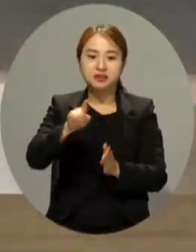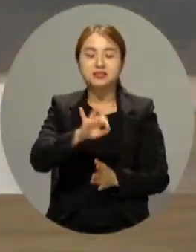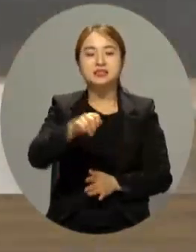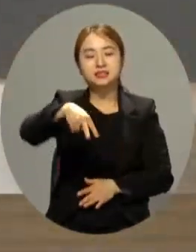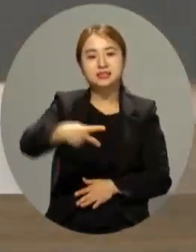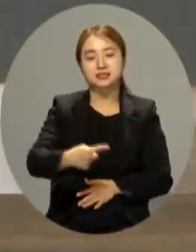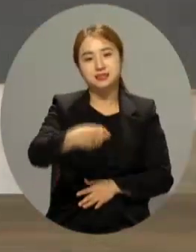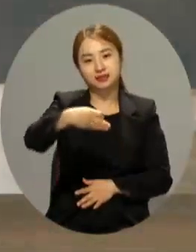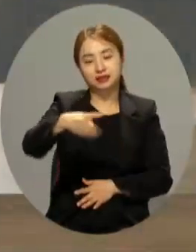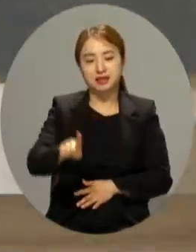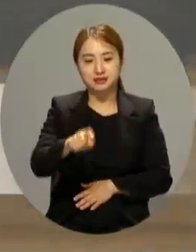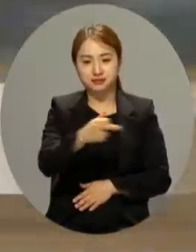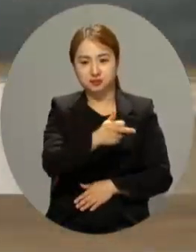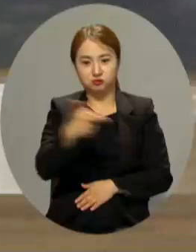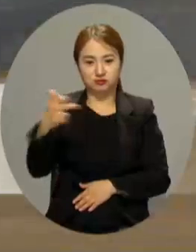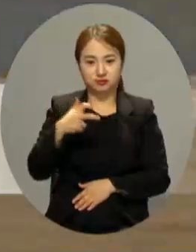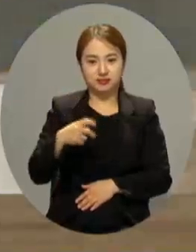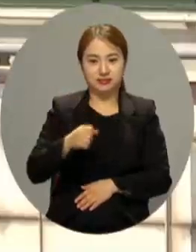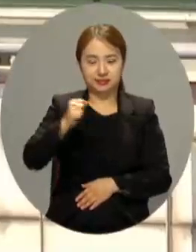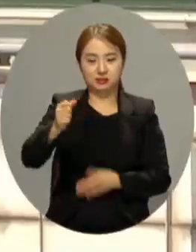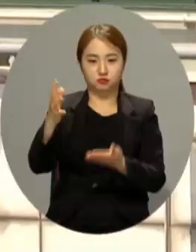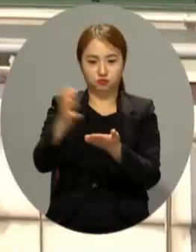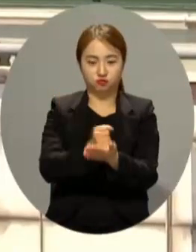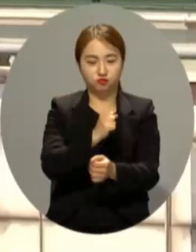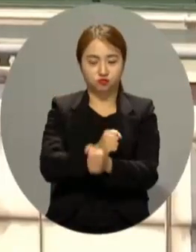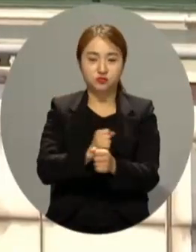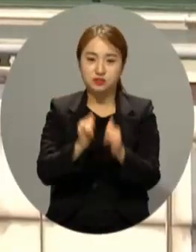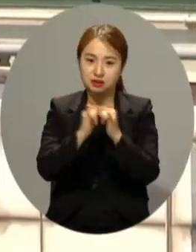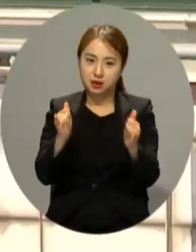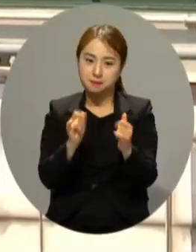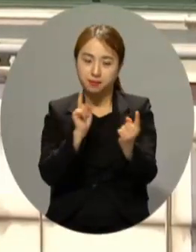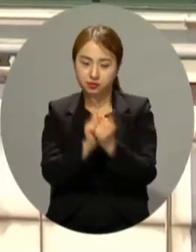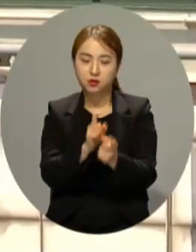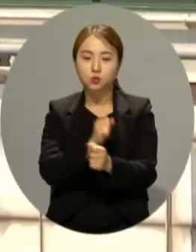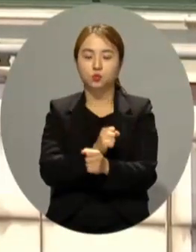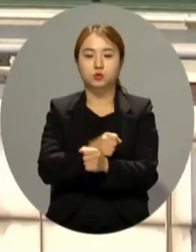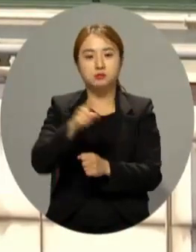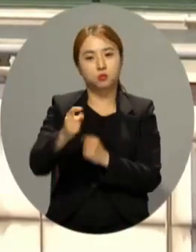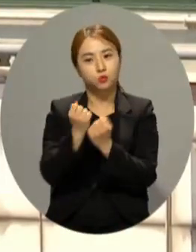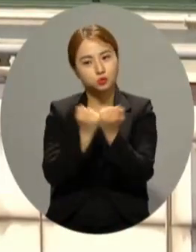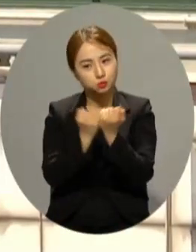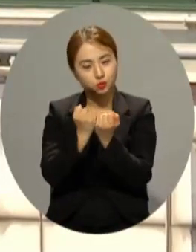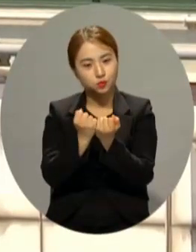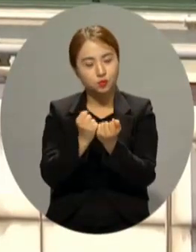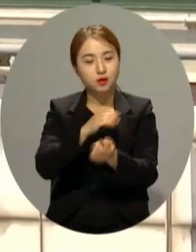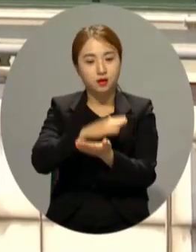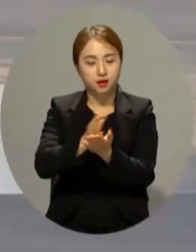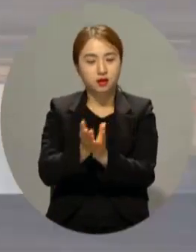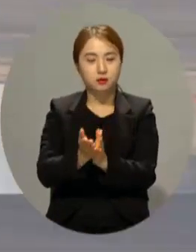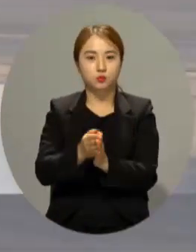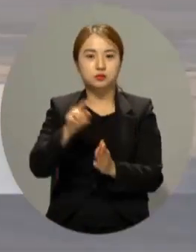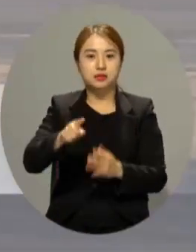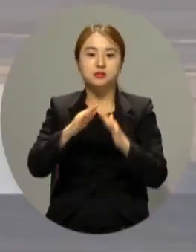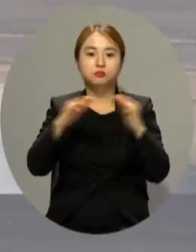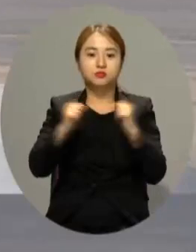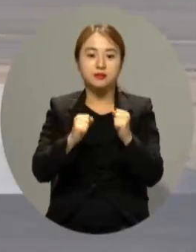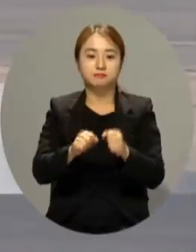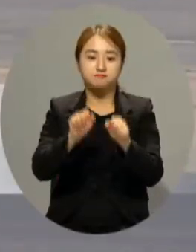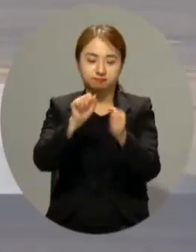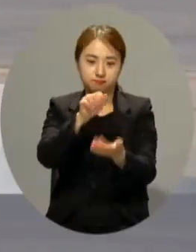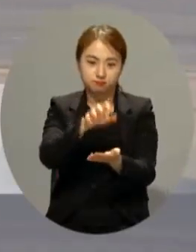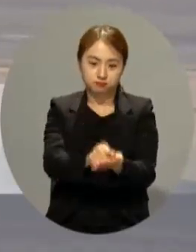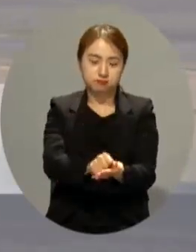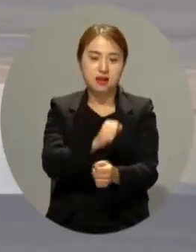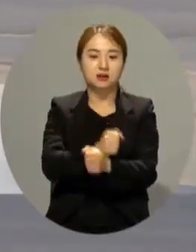대주주와 접촉했다고 밝히고 새만금 신공항 개항의 장점을 설명하는 한편 전북의 정착할 수 있도록 설득 중이라고